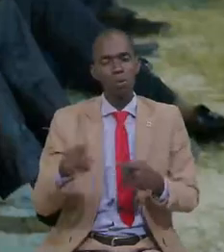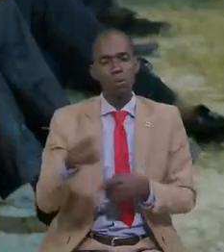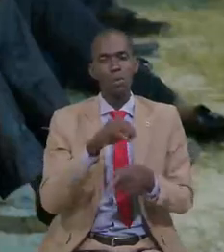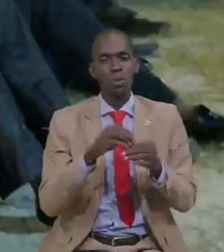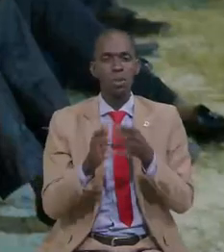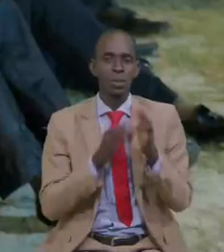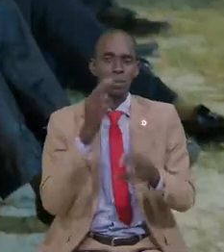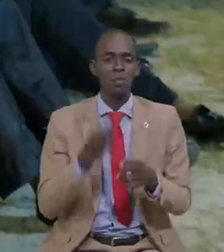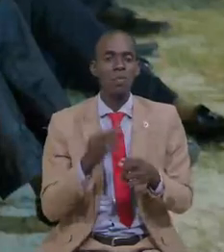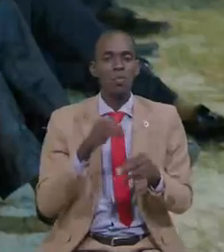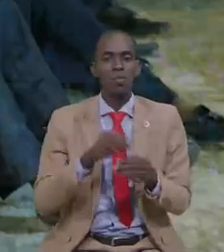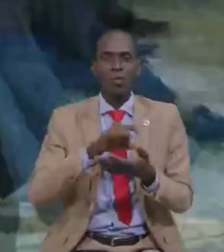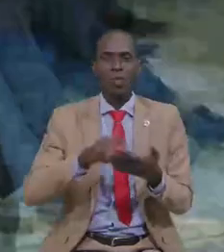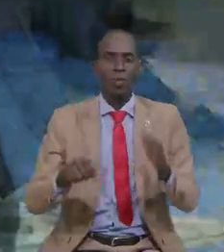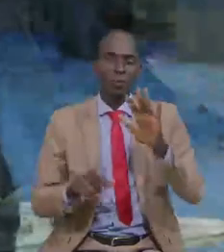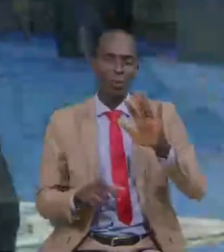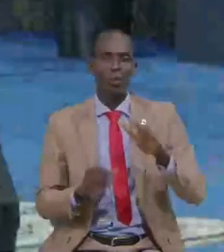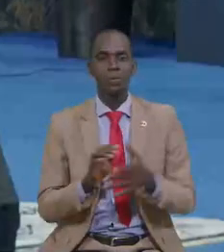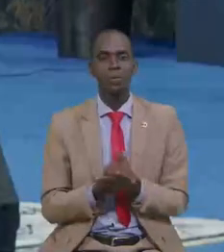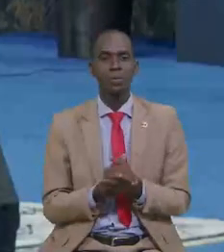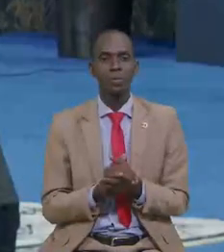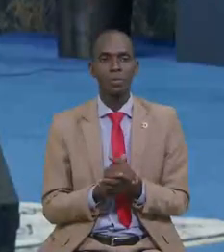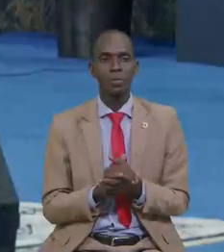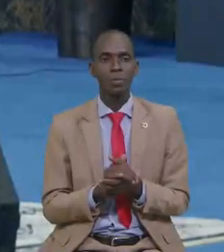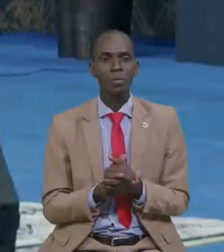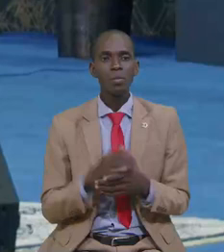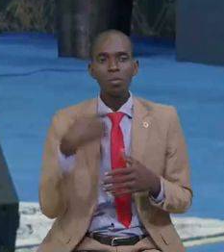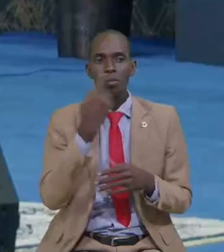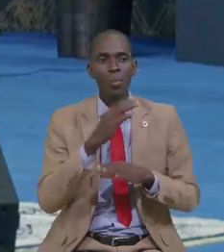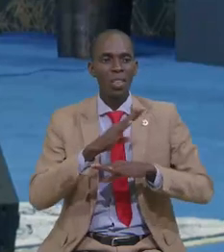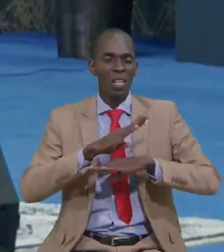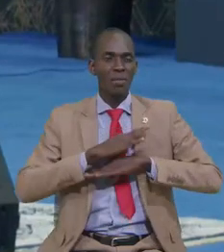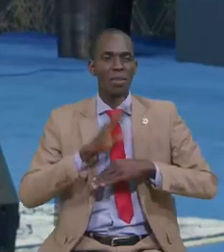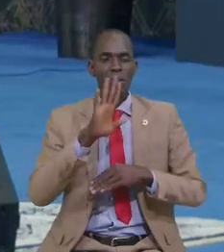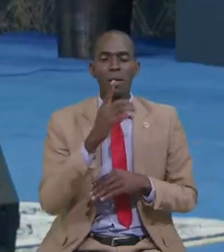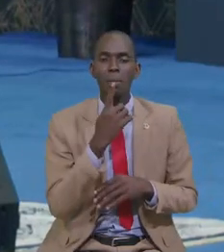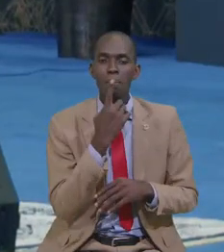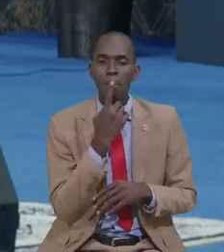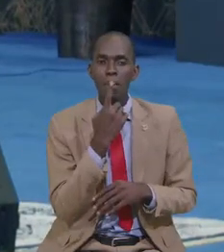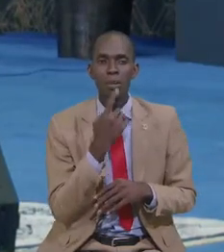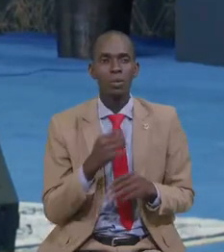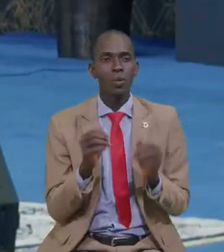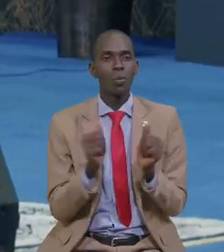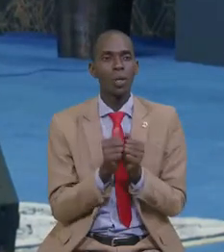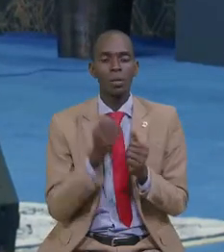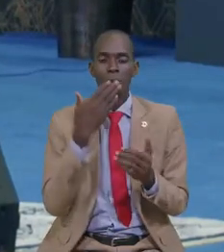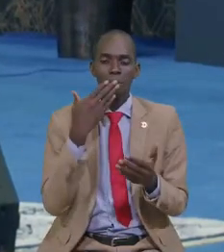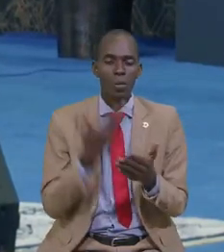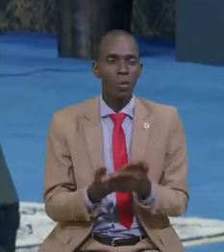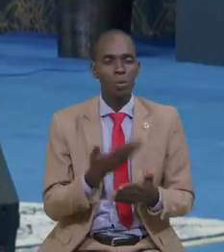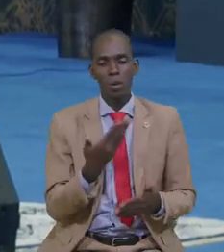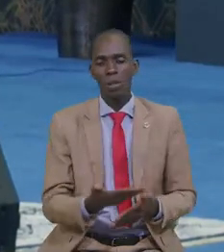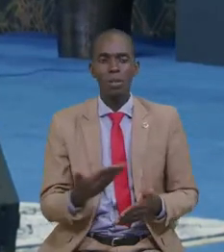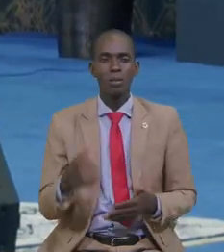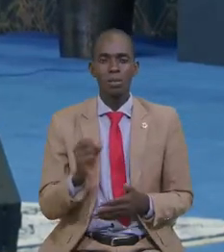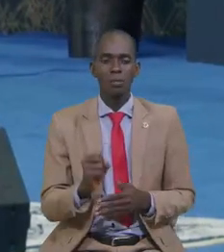viendra à vous. Voyons le verset 5. Le verset 5, c'est lui qui rassasie de bien ta